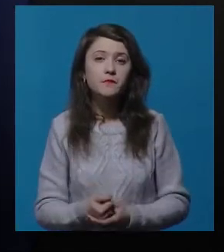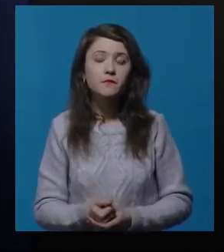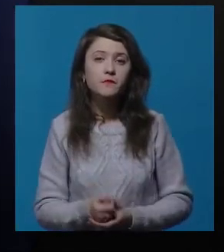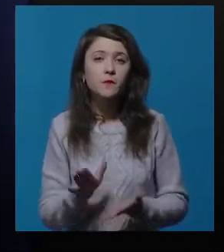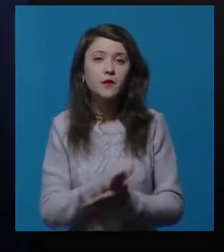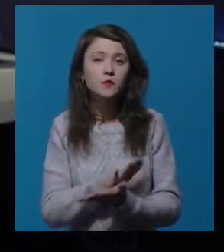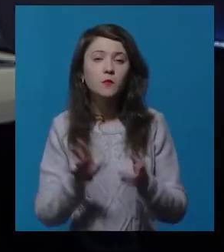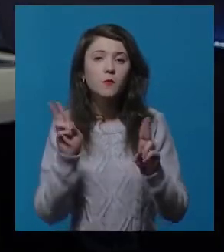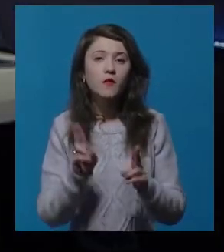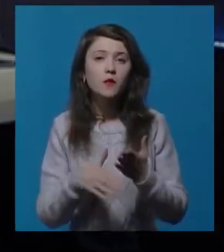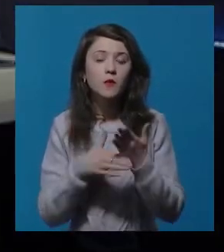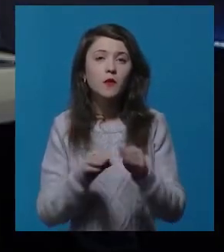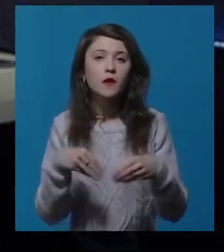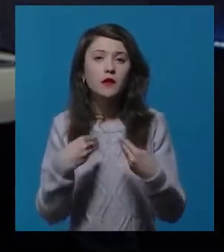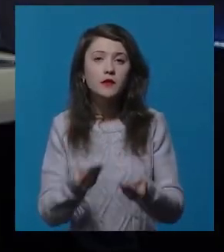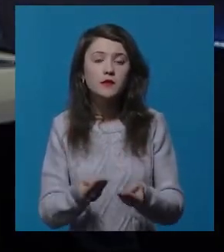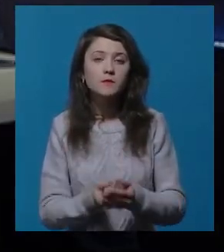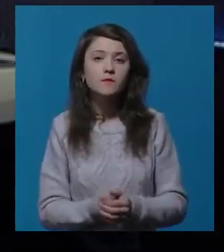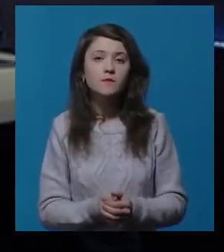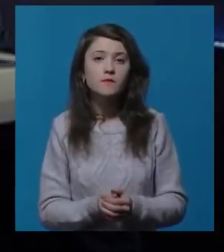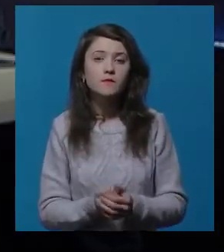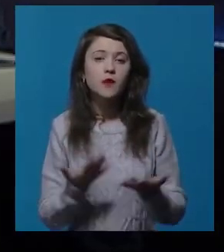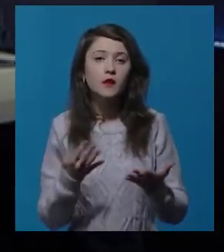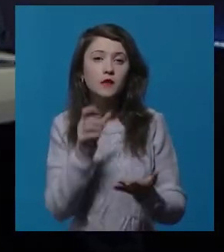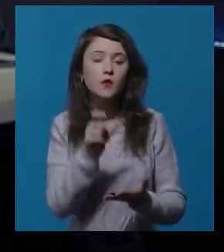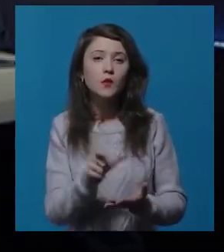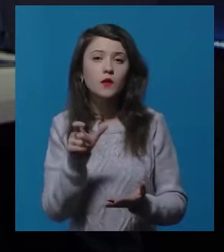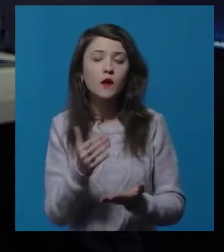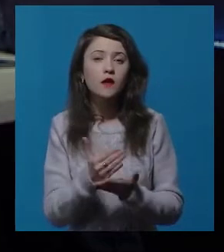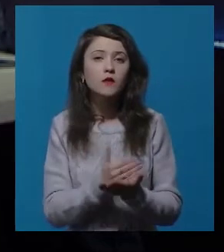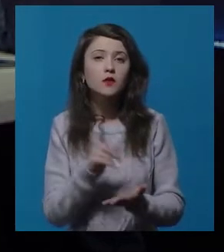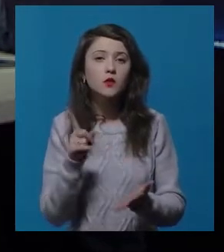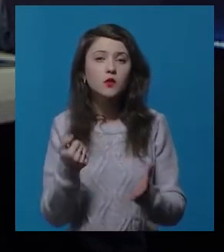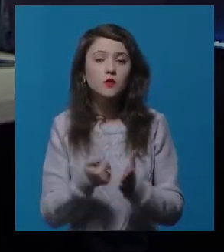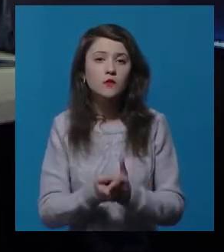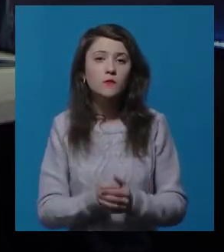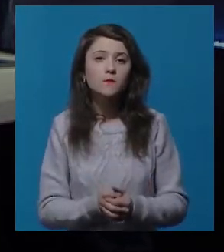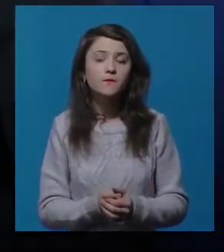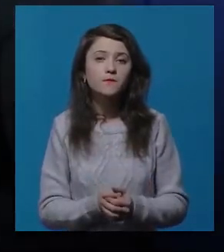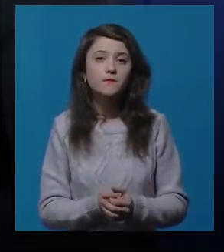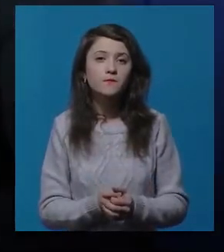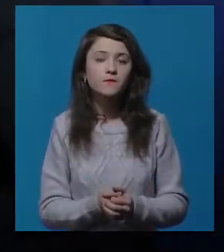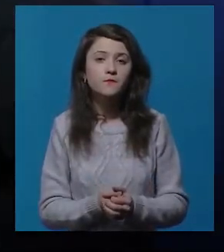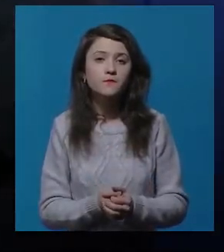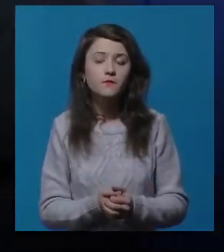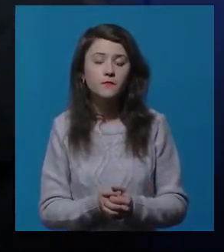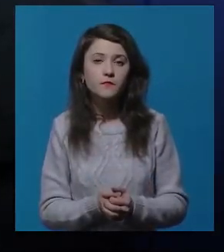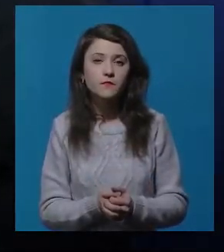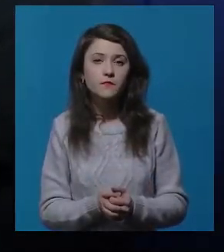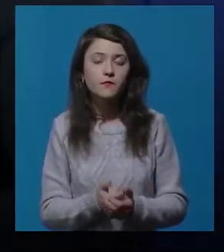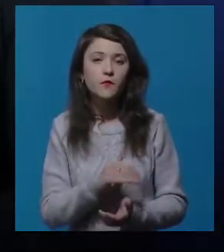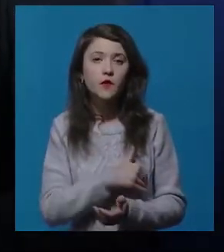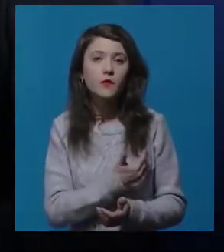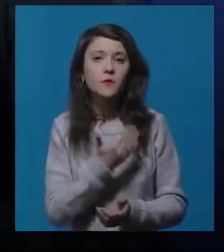безкоштовна правова допомога надається визначеним категоріям громадян щодо Ну, далі, та, поговоримо про ці категорії, власне. Хотів на